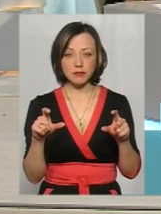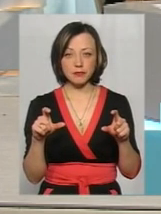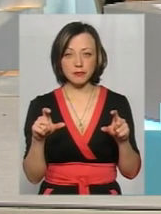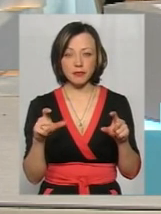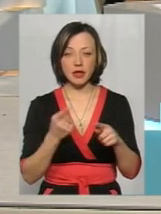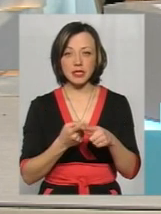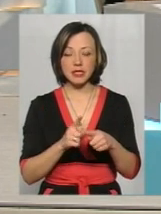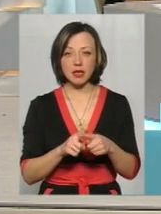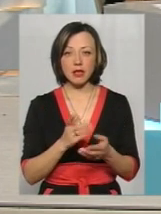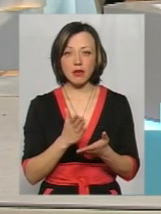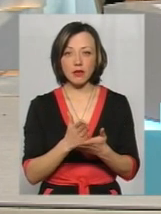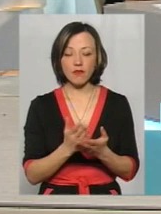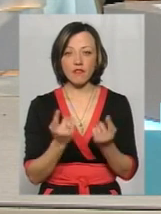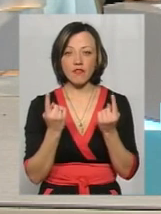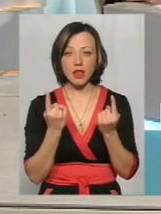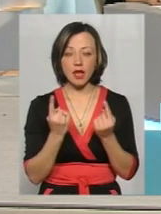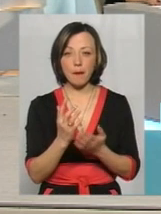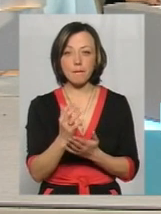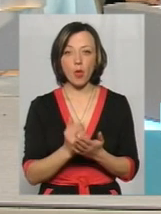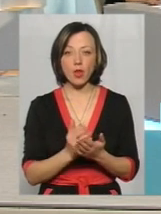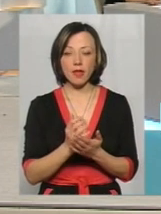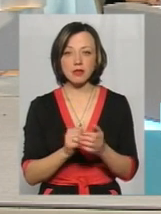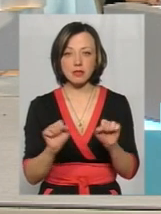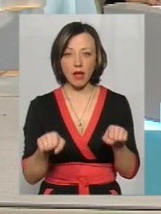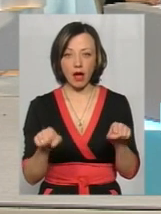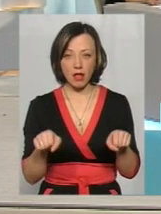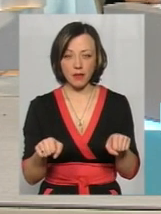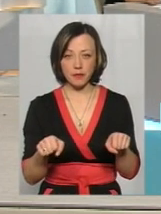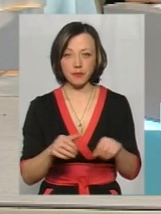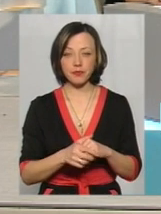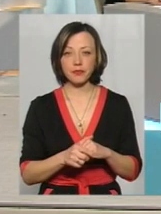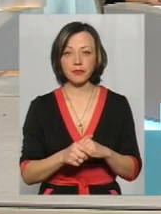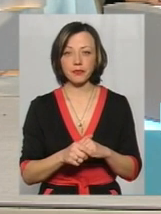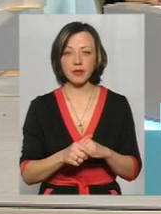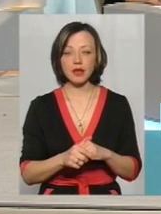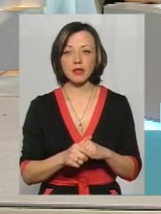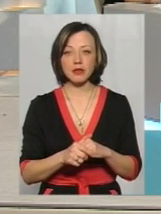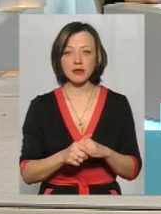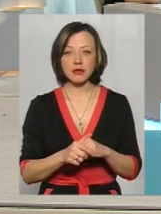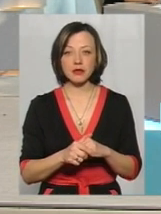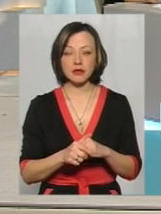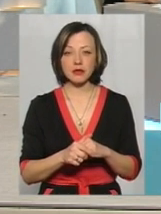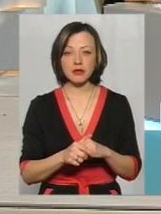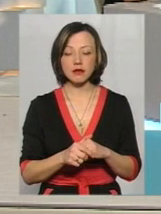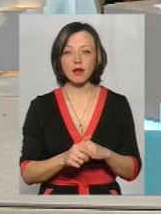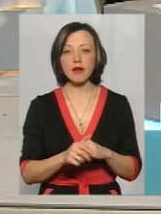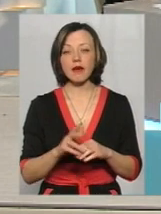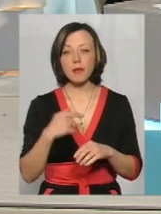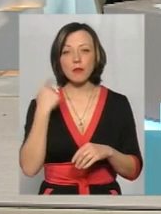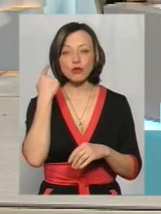– це є великий потенціал. Дякуємо, дякуємо. Ми почули ваше питання.